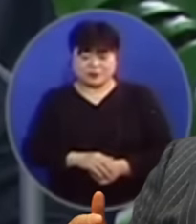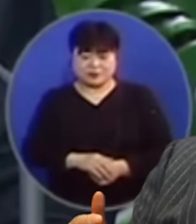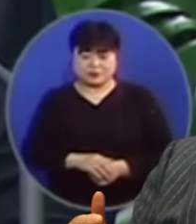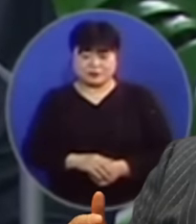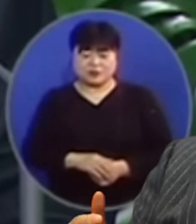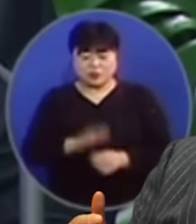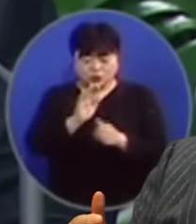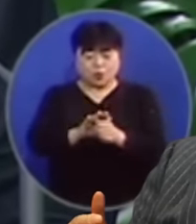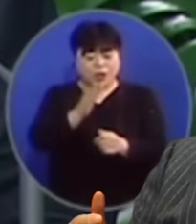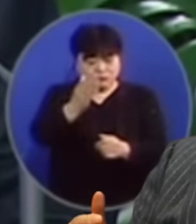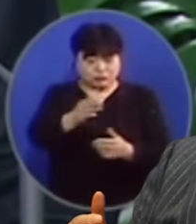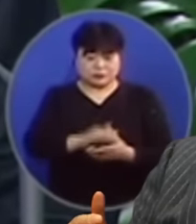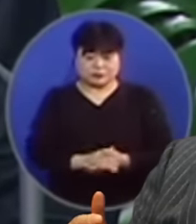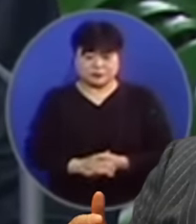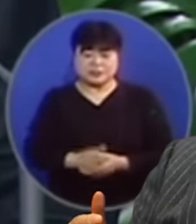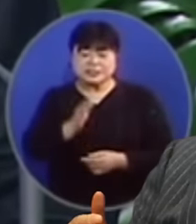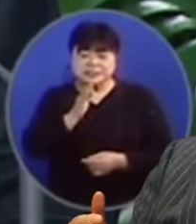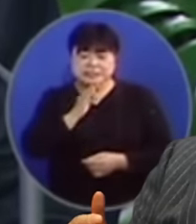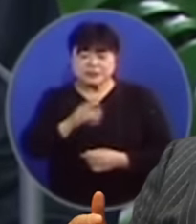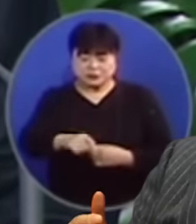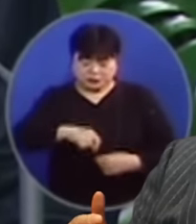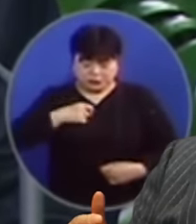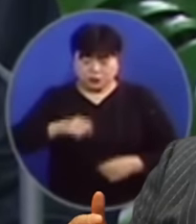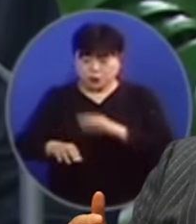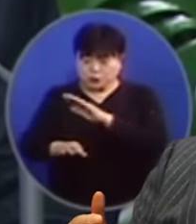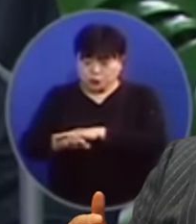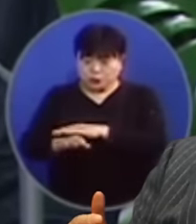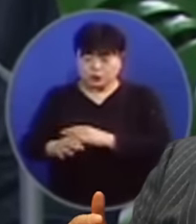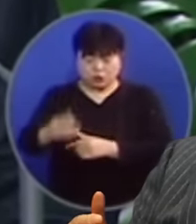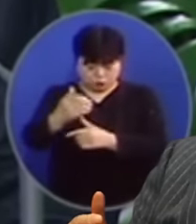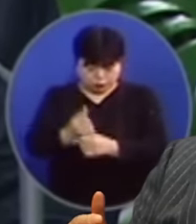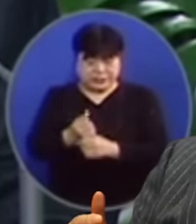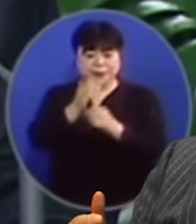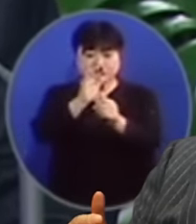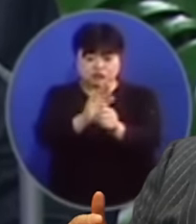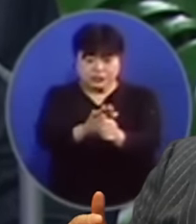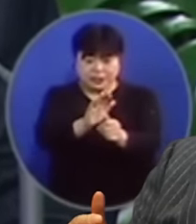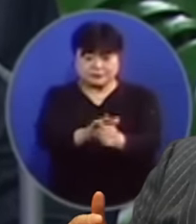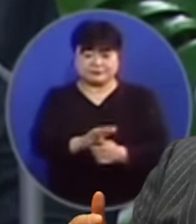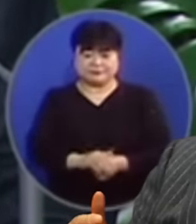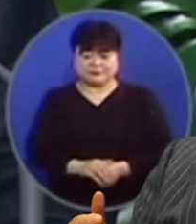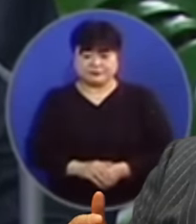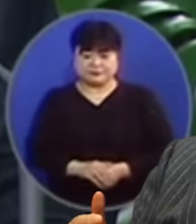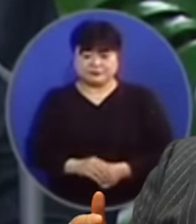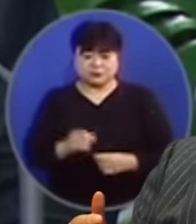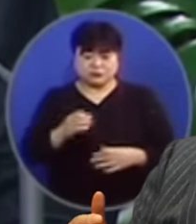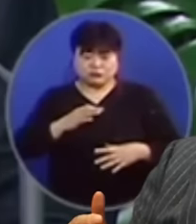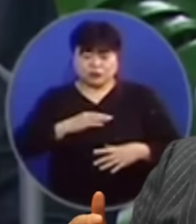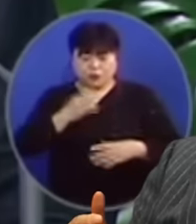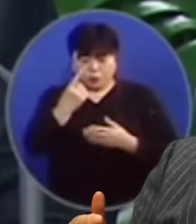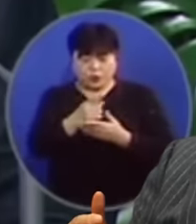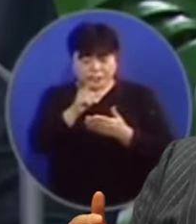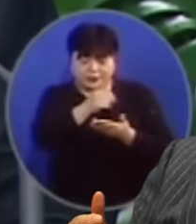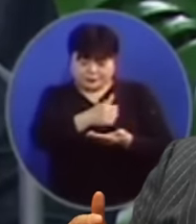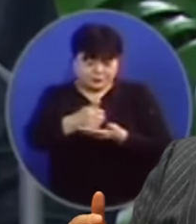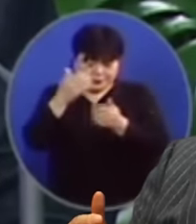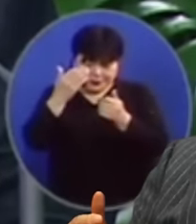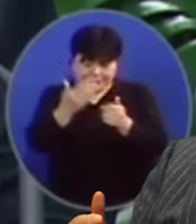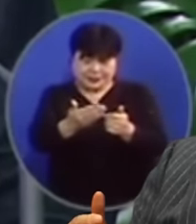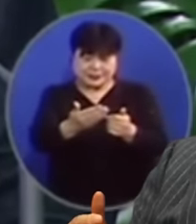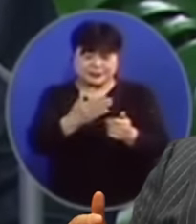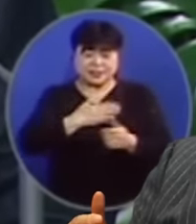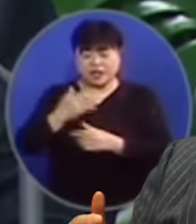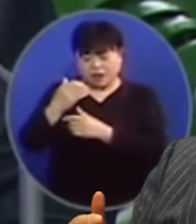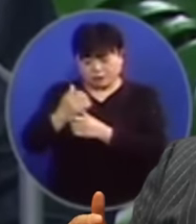내가 너를 도와주리라. 참으로 나 의의 오른 손으로 너를 붙잡아 주리라. 저는 두려움이 오면은 주님께서